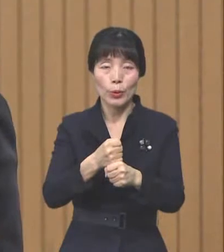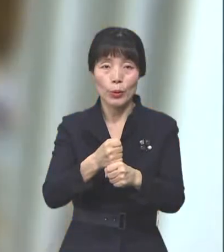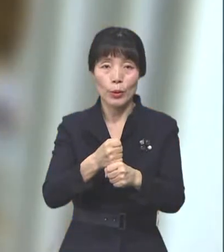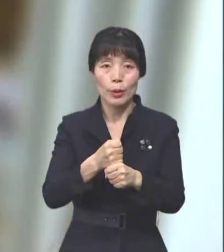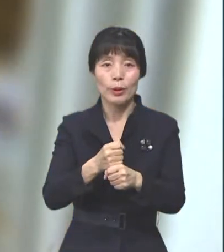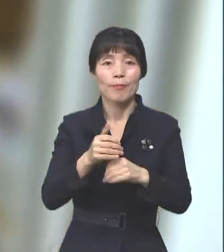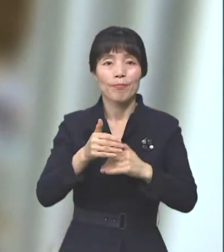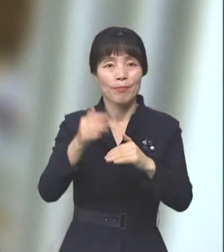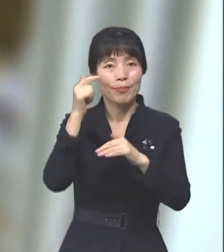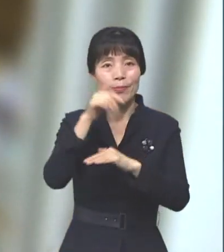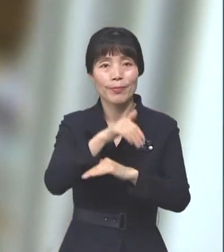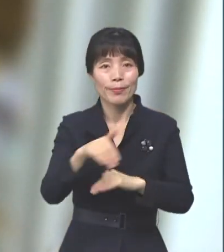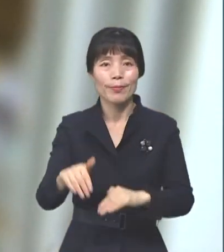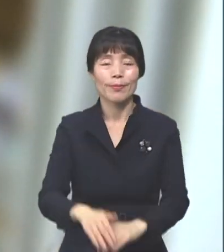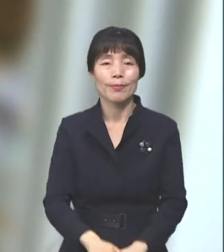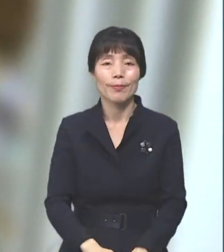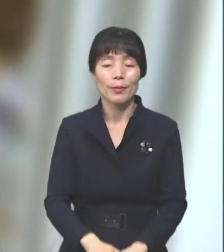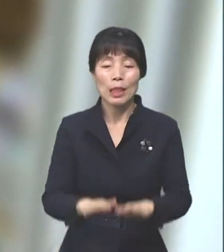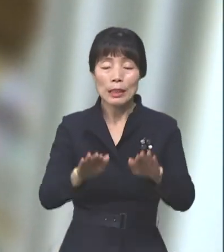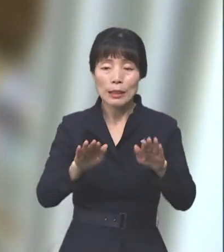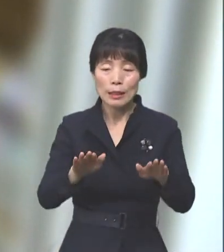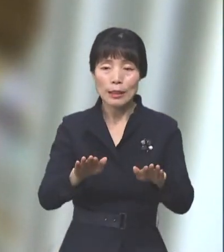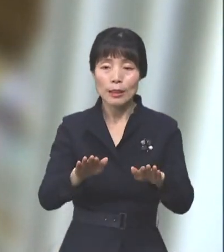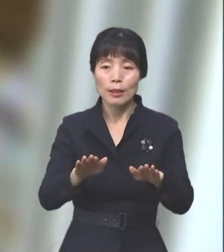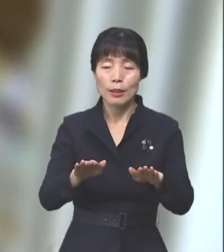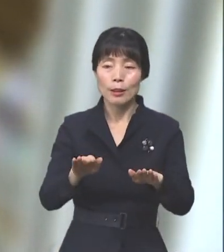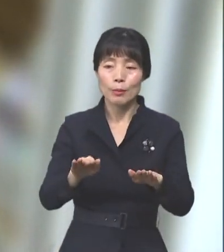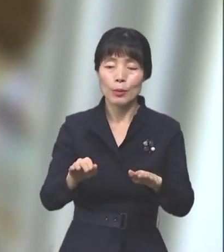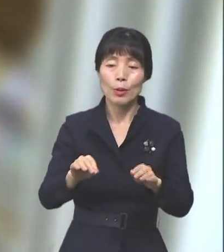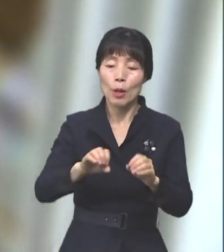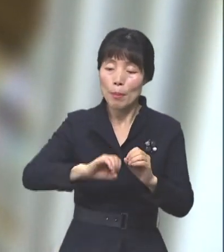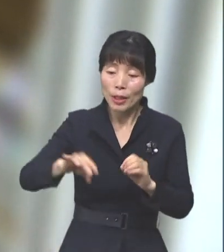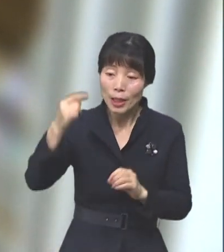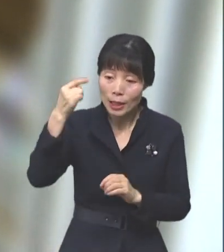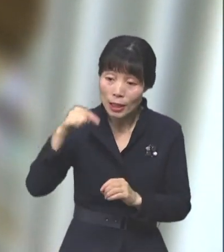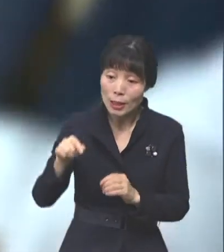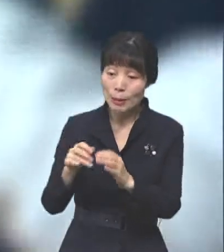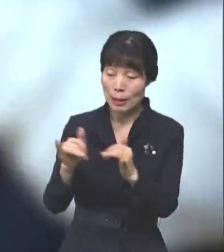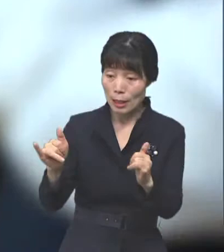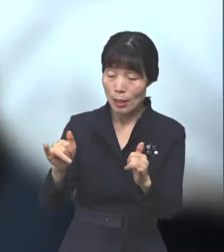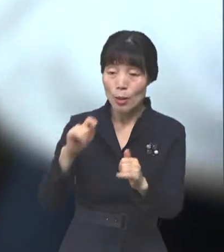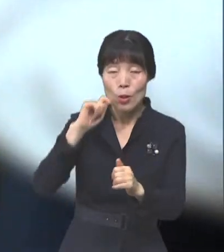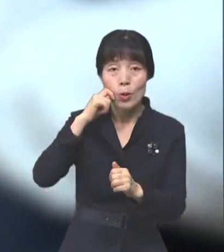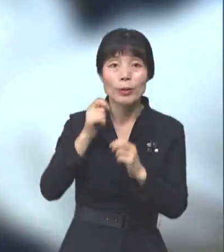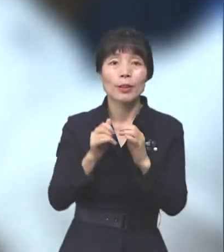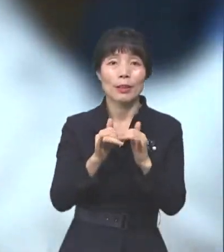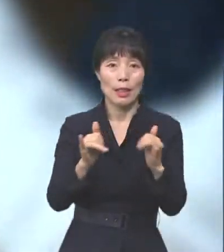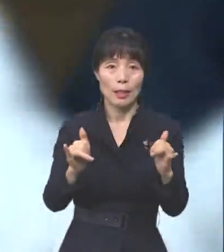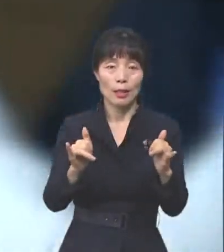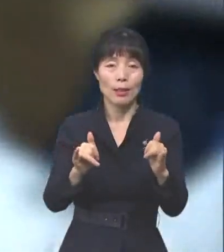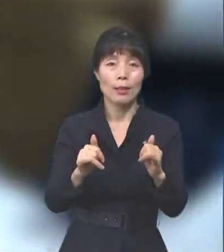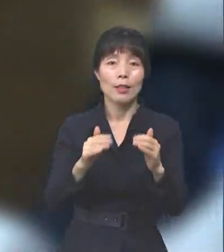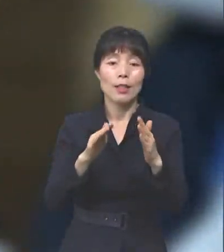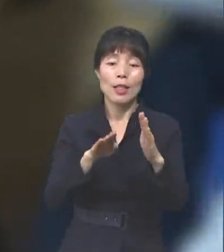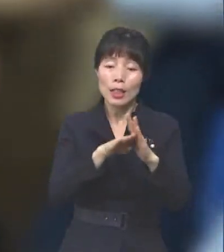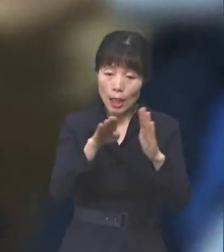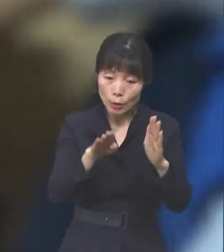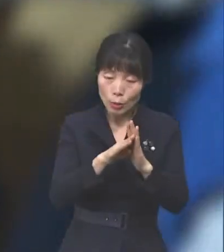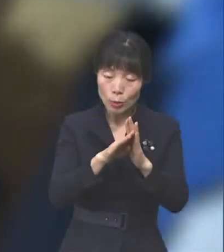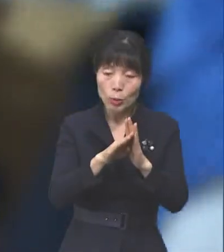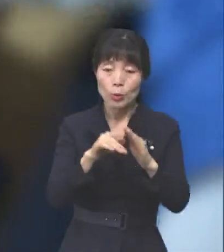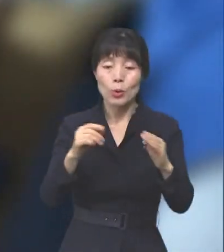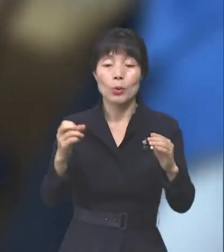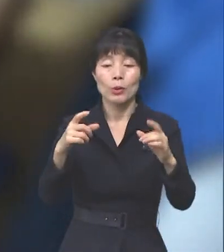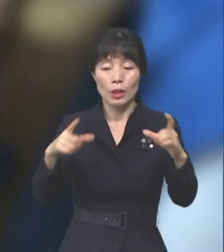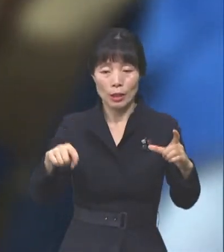제가. 지금도 어딘가에 방치된 복지 사각지대에 놓인 이웃들. 이제는 한 가족을 넘어 지역